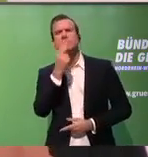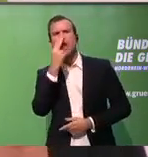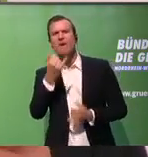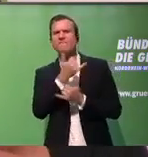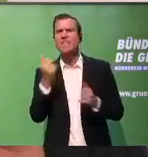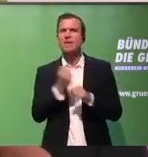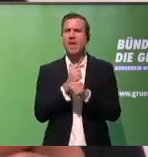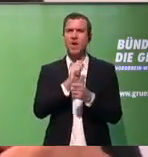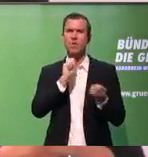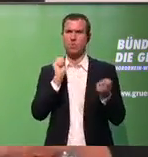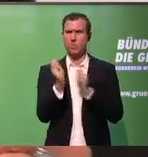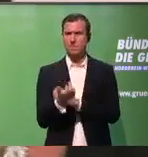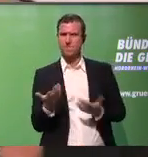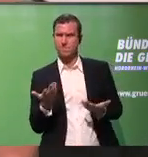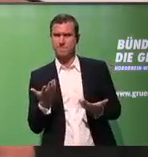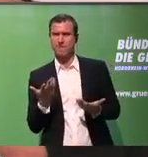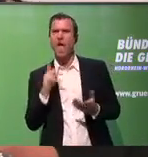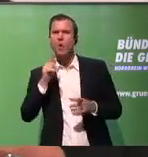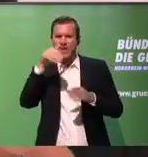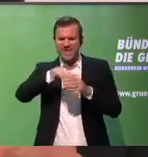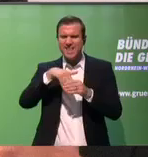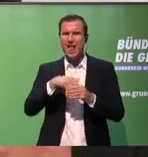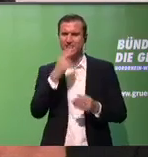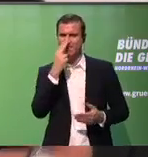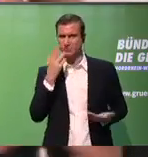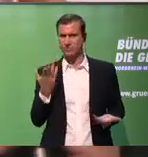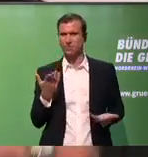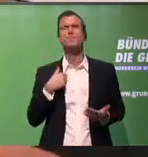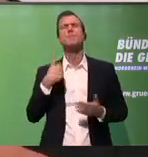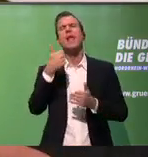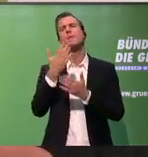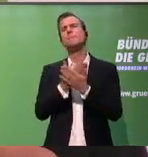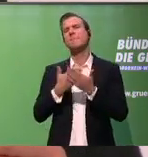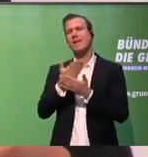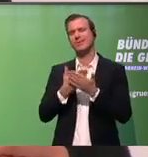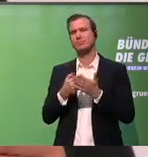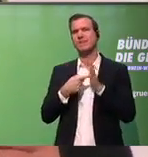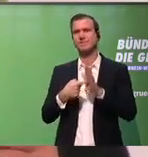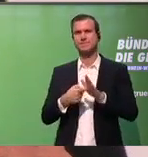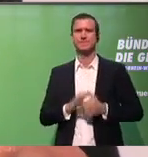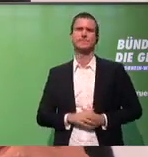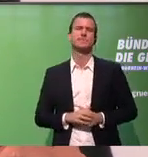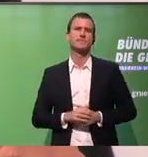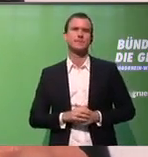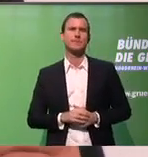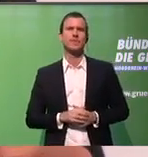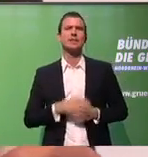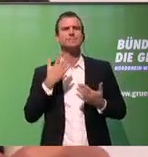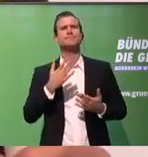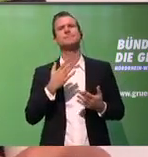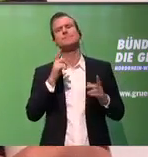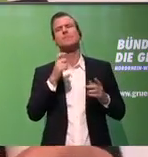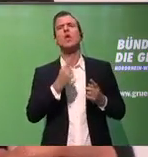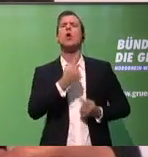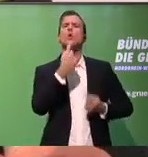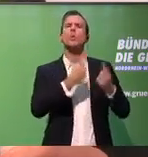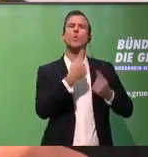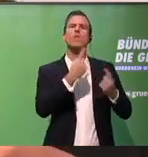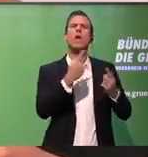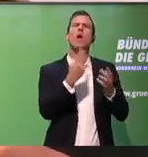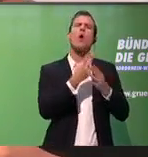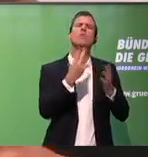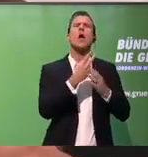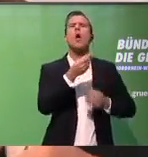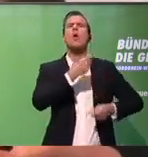und auch die Frage, was hier beinhaltet sein sollte. Ein Beispiel. Wenn man die sogenannten grünen oder ökologischen